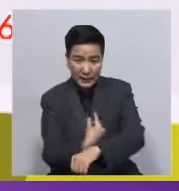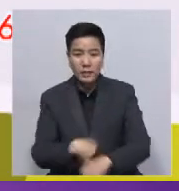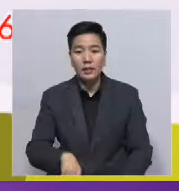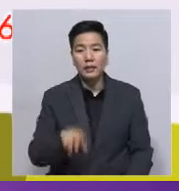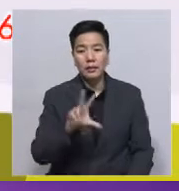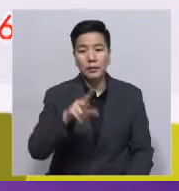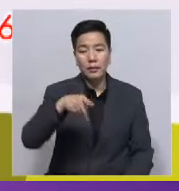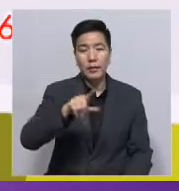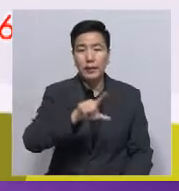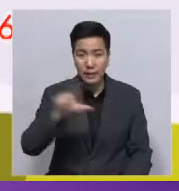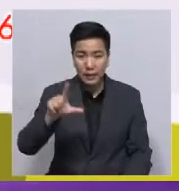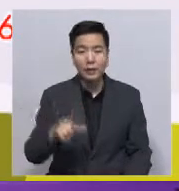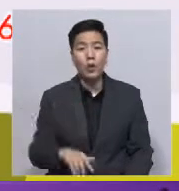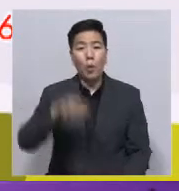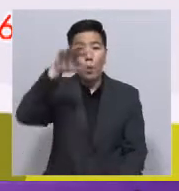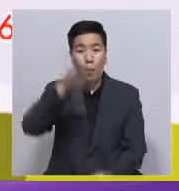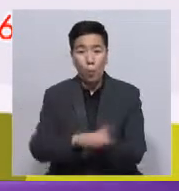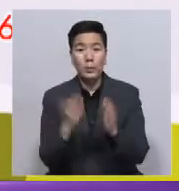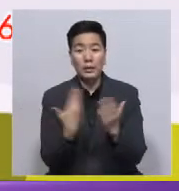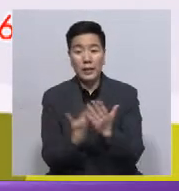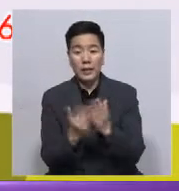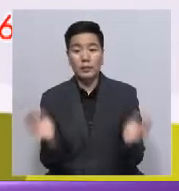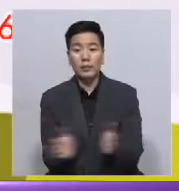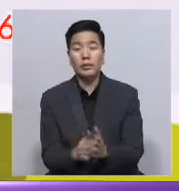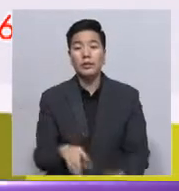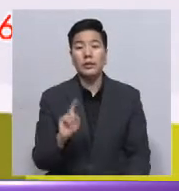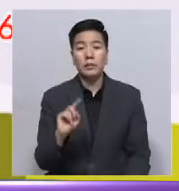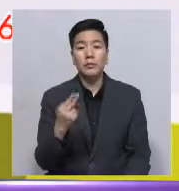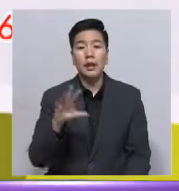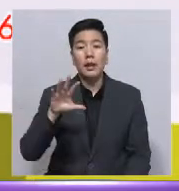า 3,000 ล้านบาทคิดเป็นตัวเลขกลมๆอยู่ที่